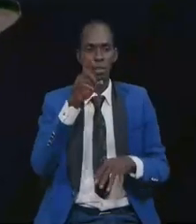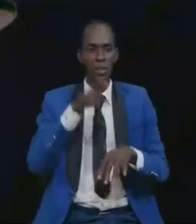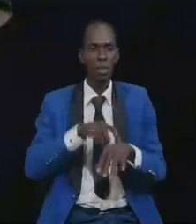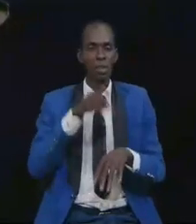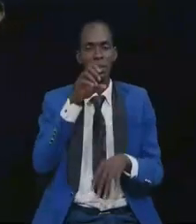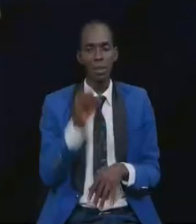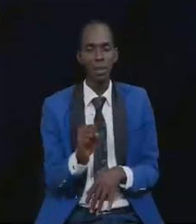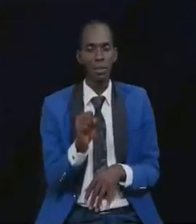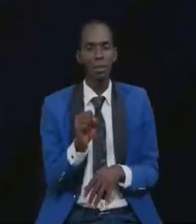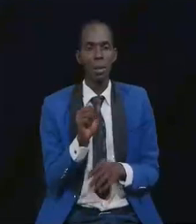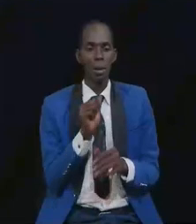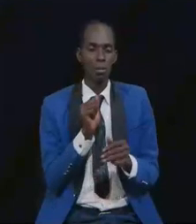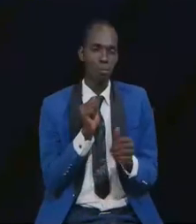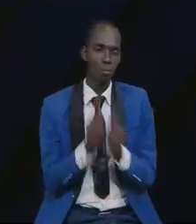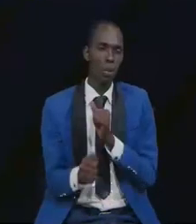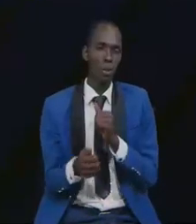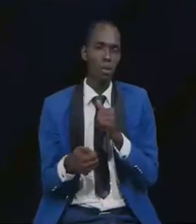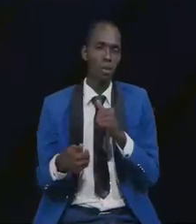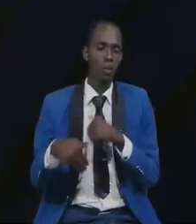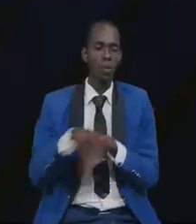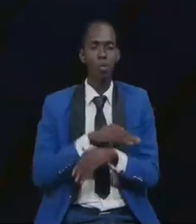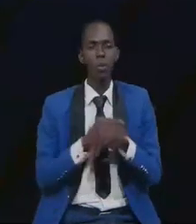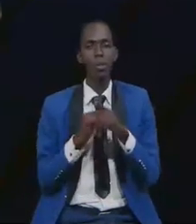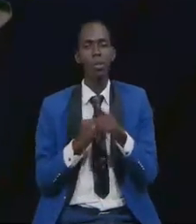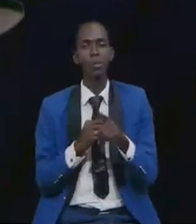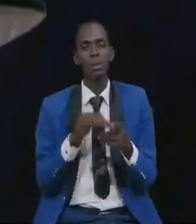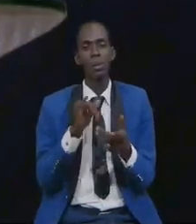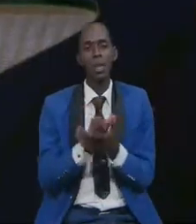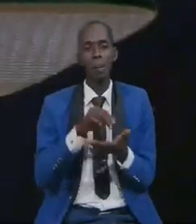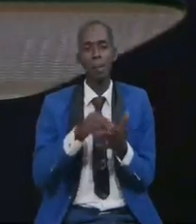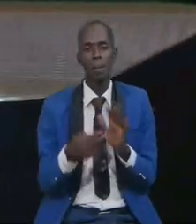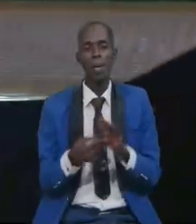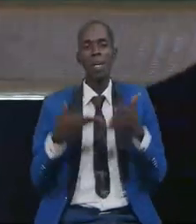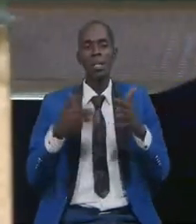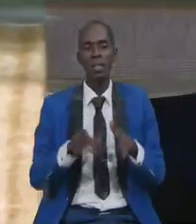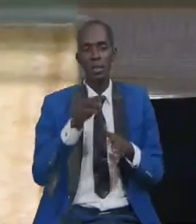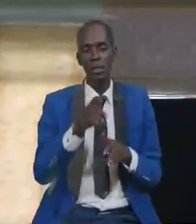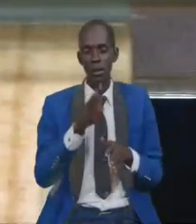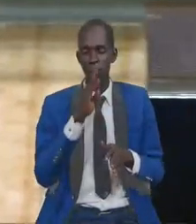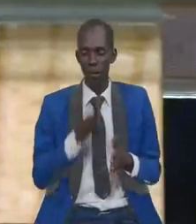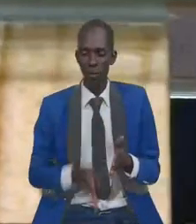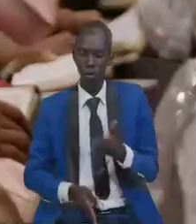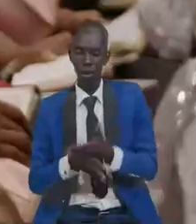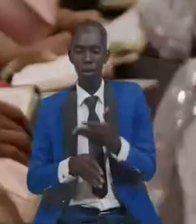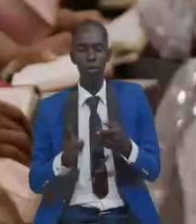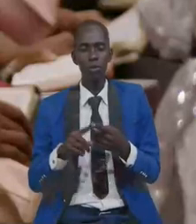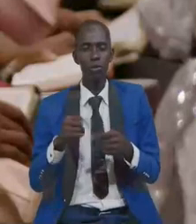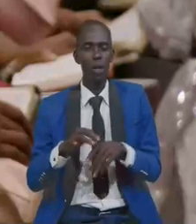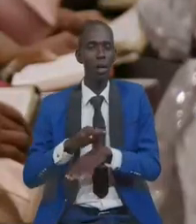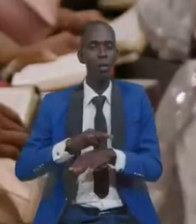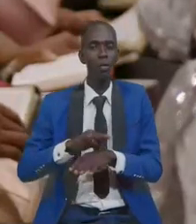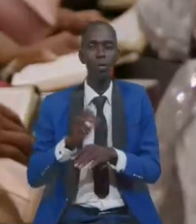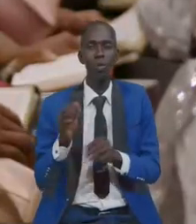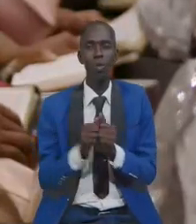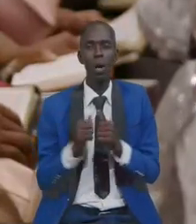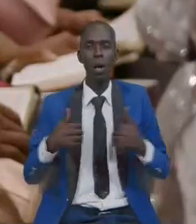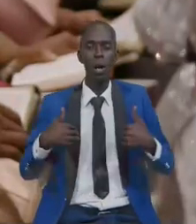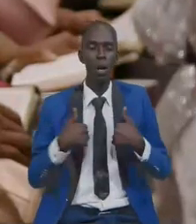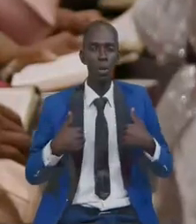sept ans passeront sur lui. C'est-à-dire qu'il soit là, chassé dans la brousse, que son cerveau soit